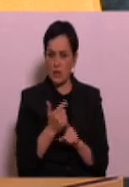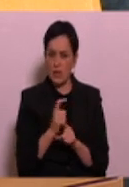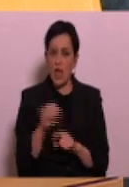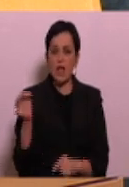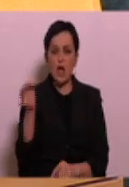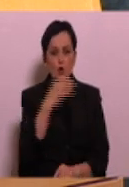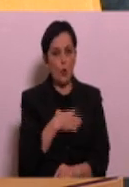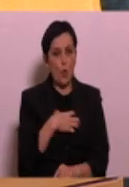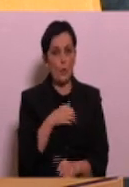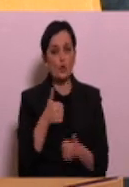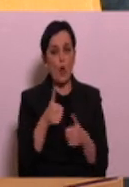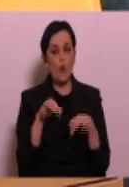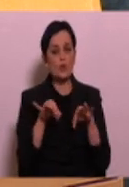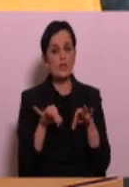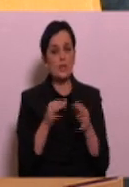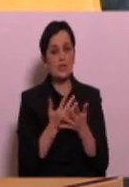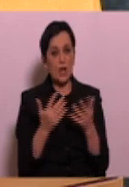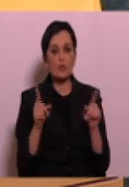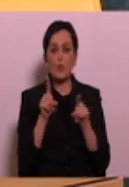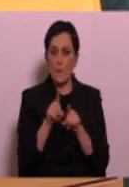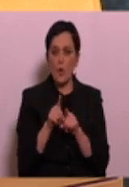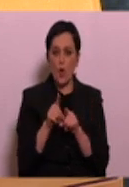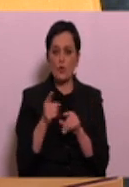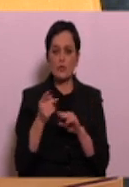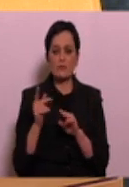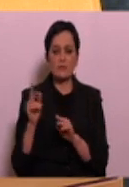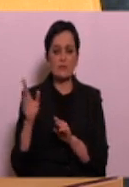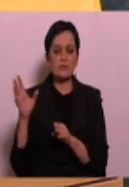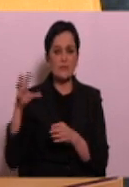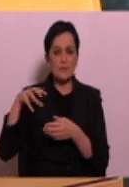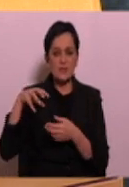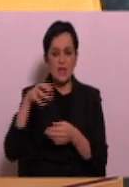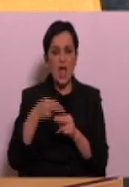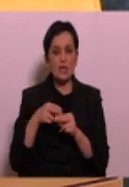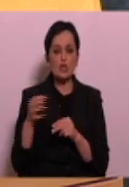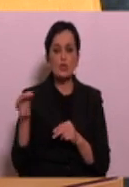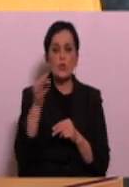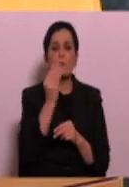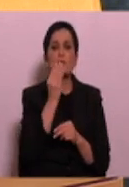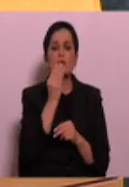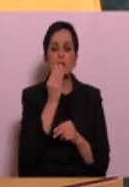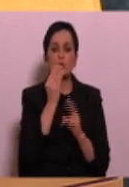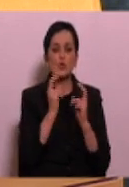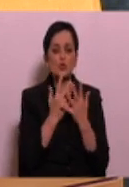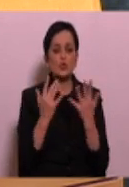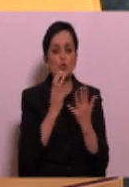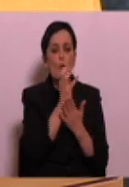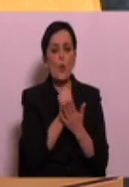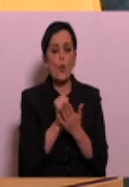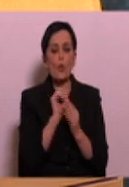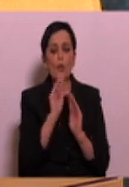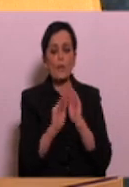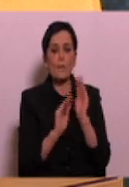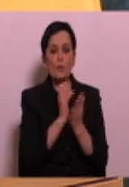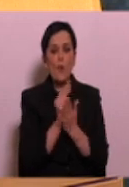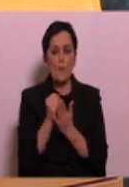მნიშვნელოვანი, როგორც სატრანსპორტო, ისე რა თქმა უნდა სატვირთო, რომელიც ეს არის რეგიონი, რომელიც სურსათით მომარაგების ნაწილში მნიშვნელოვან